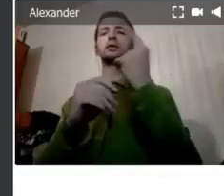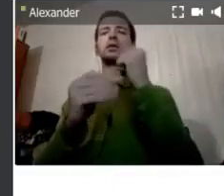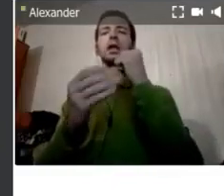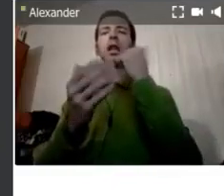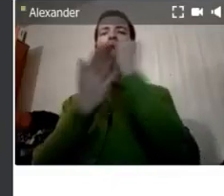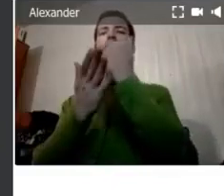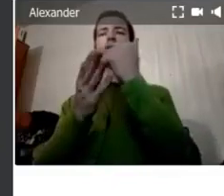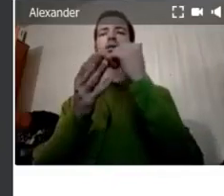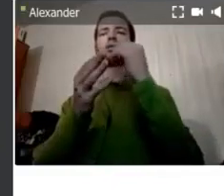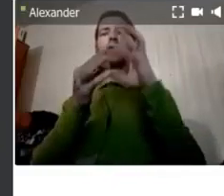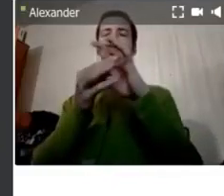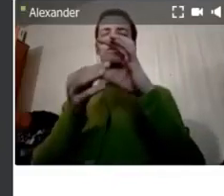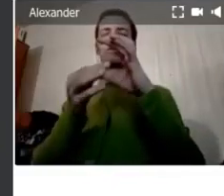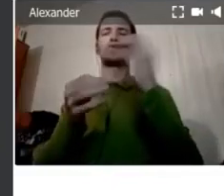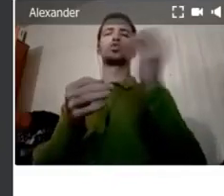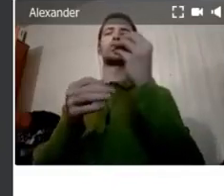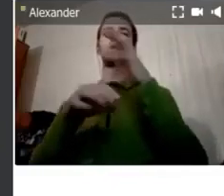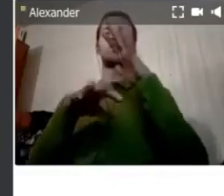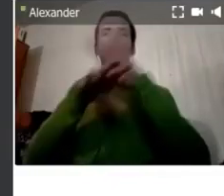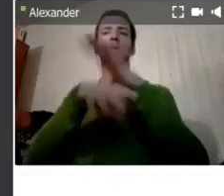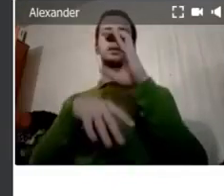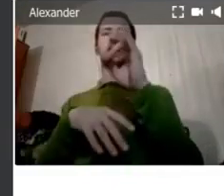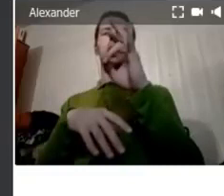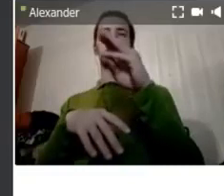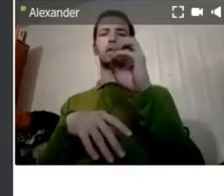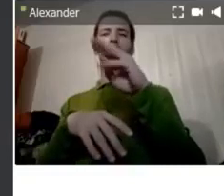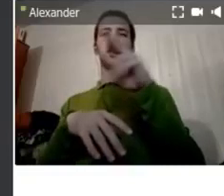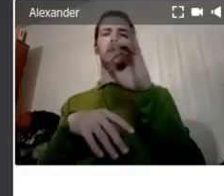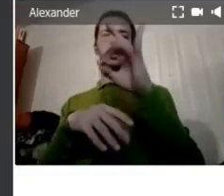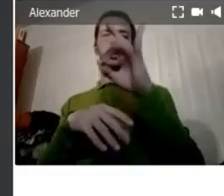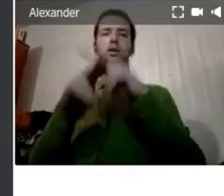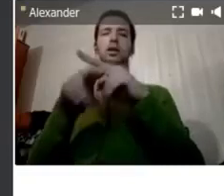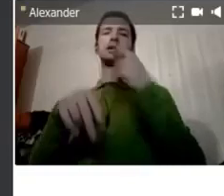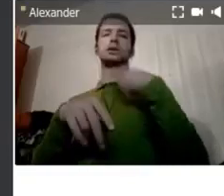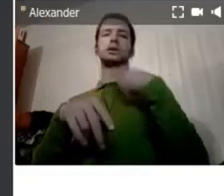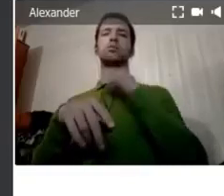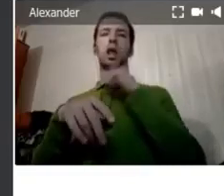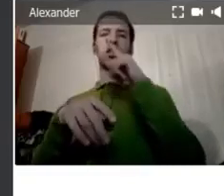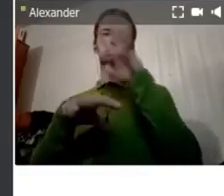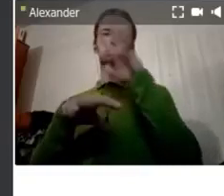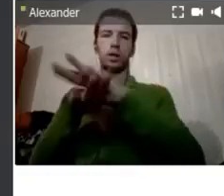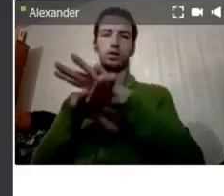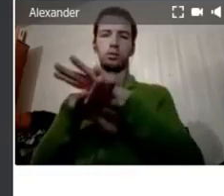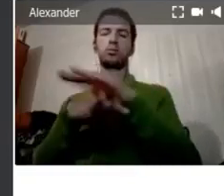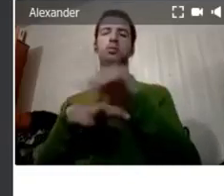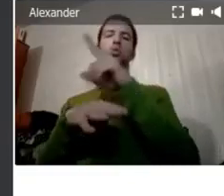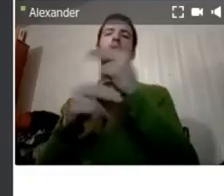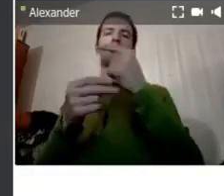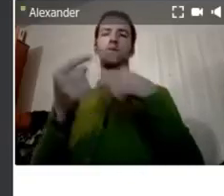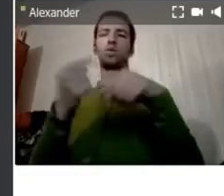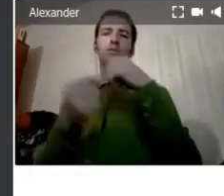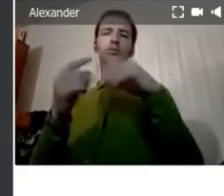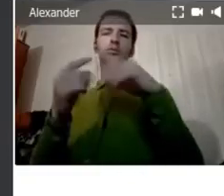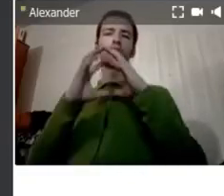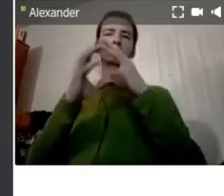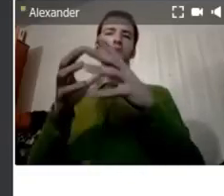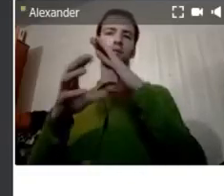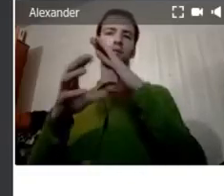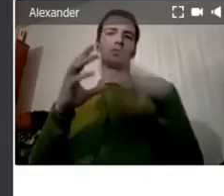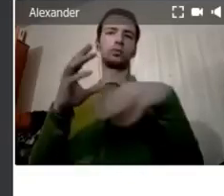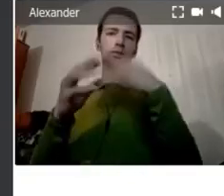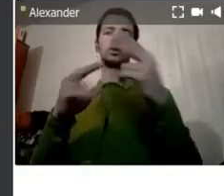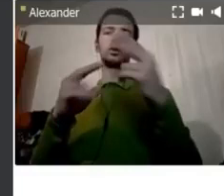спонсором Лиги чемпионов, вот, которая последняя прошла, по крайней мере, точно. Вот постоянно, если вы смотрели Лигу